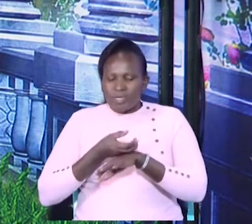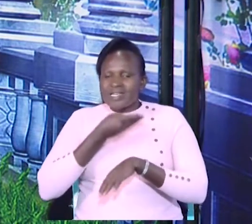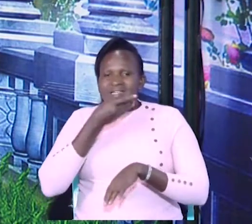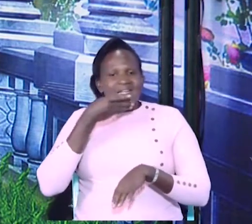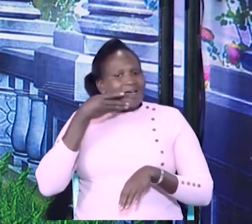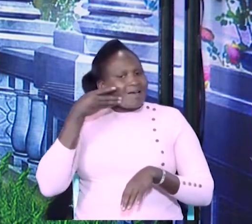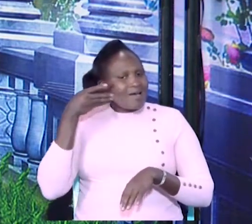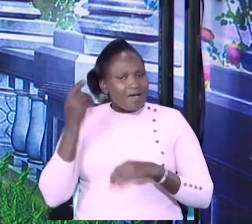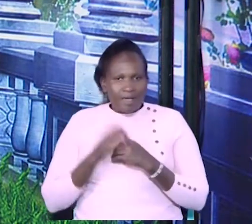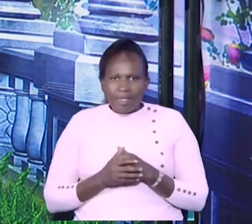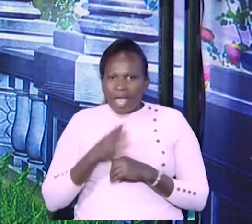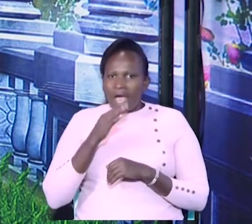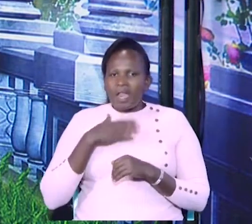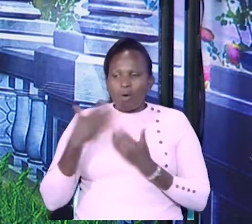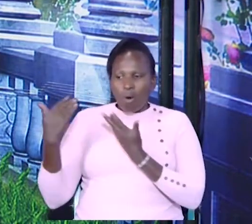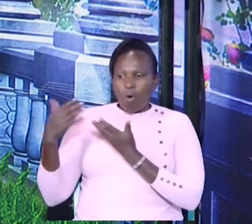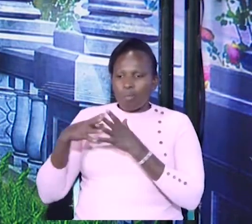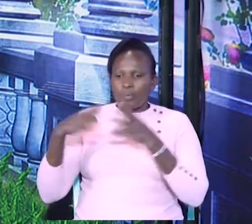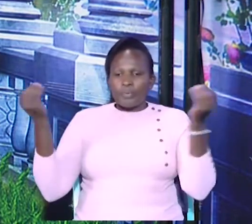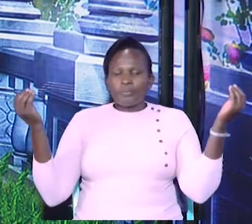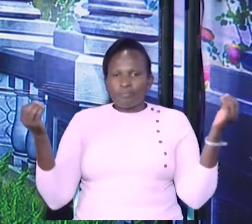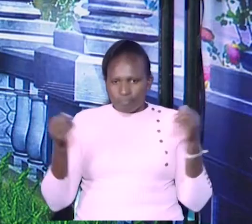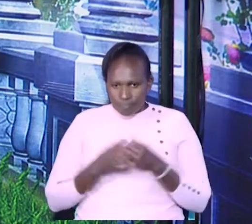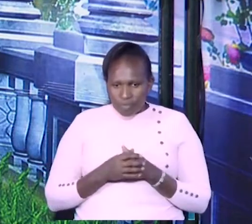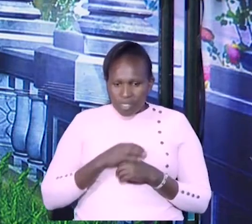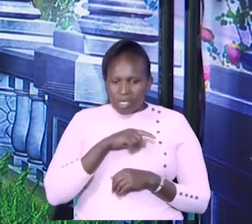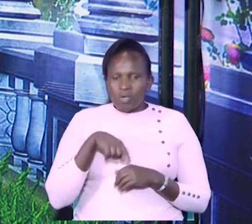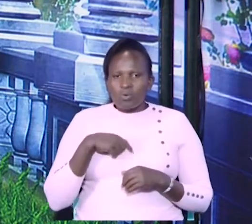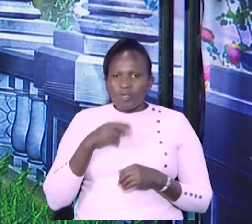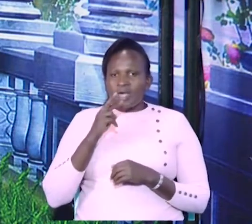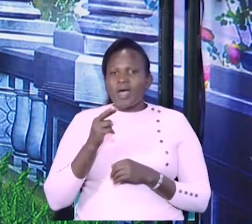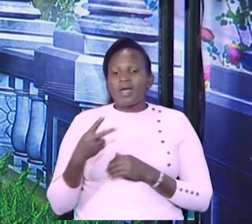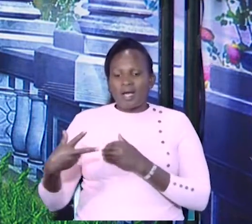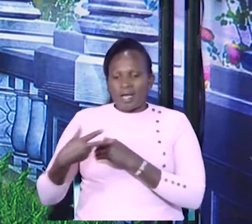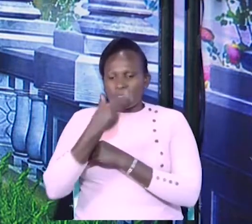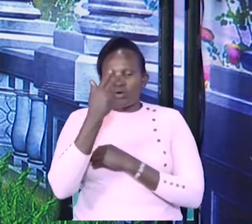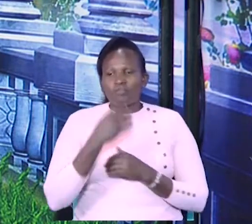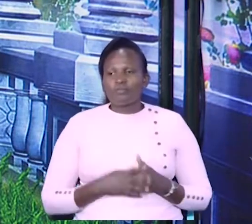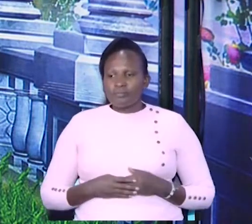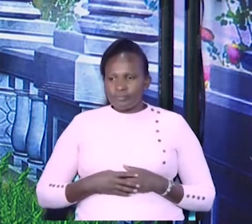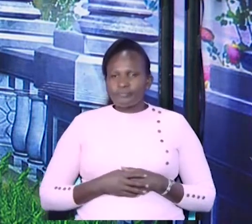dried up and our hope is gone. We are cut off.